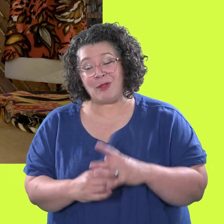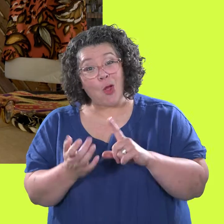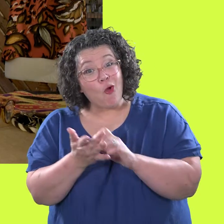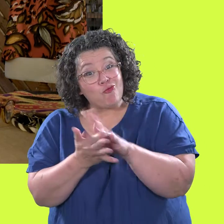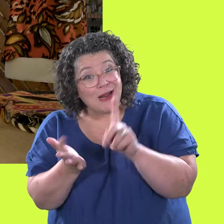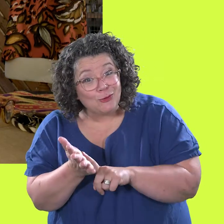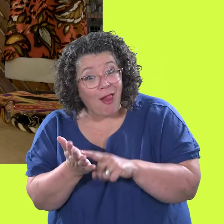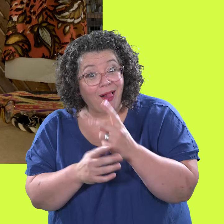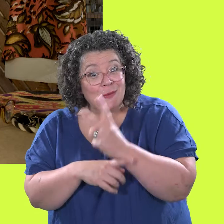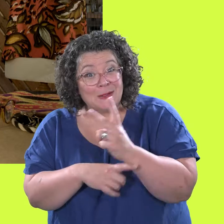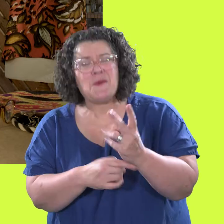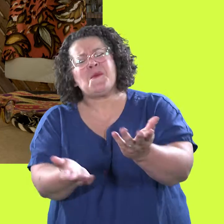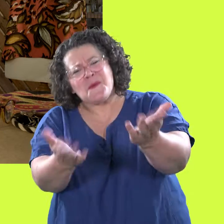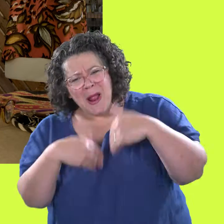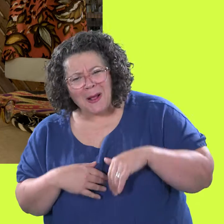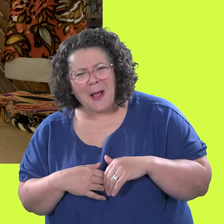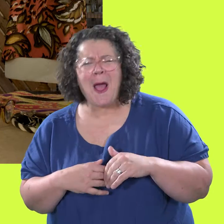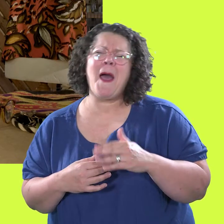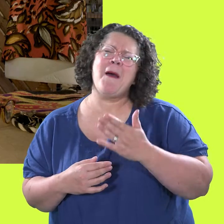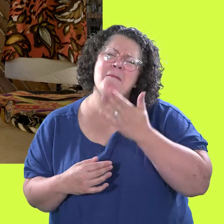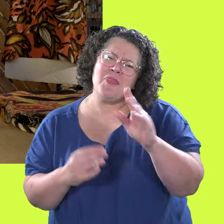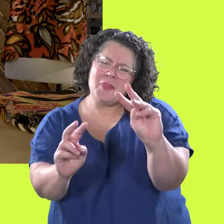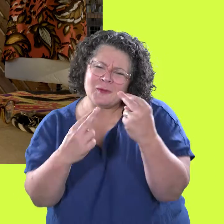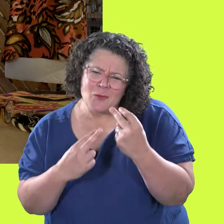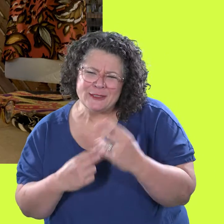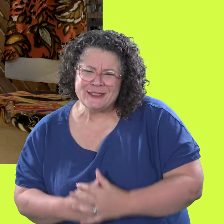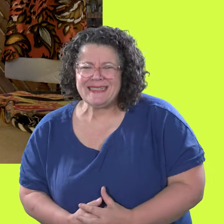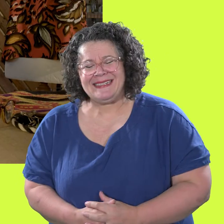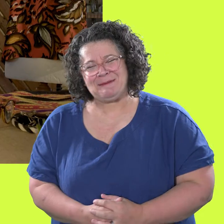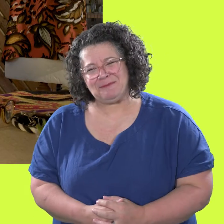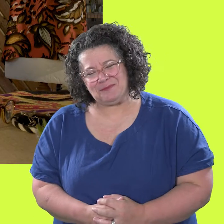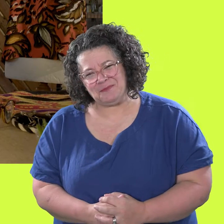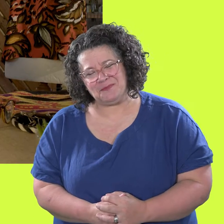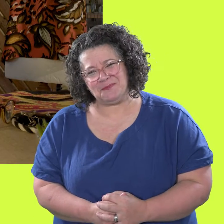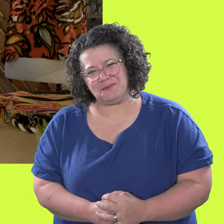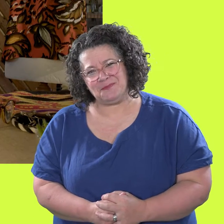Hei! Rachel, 22, croeso. Diolch am wylio.